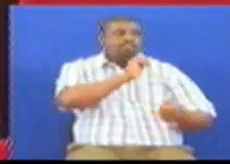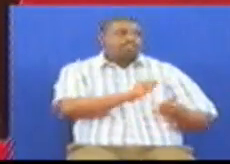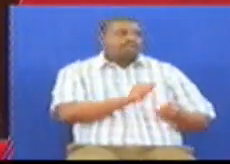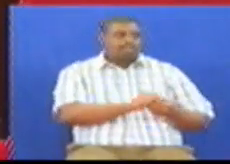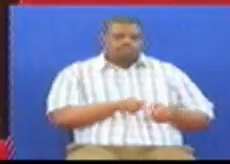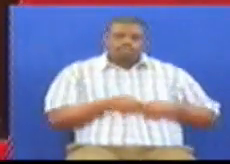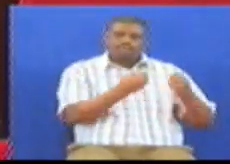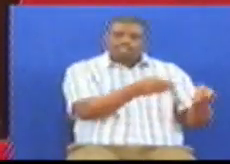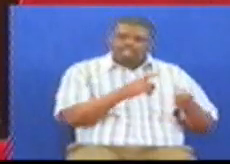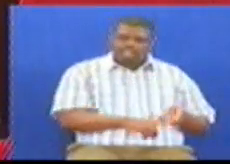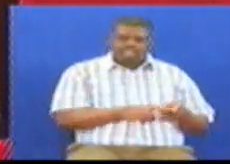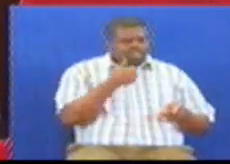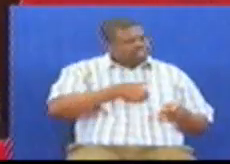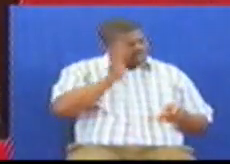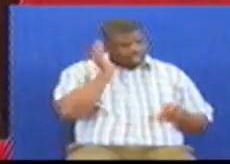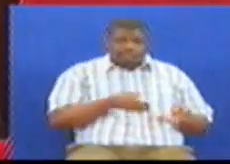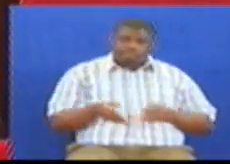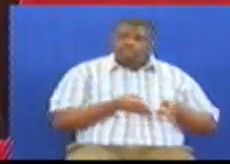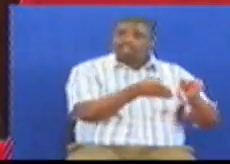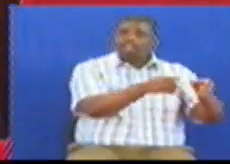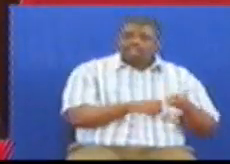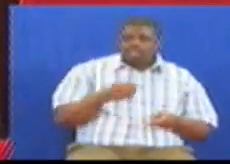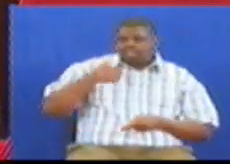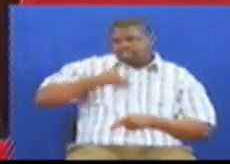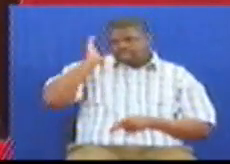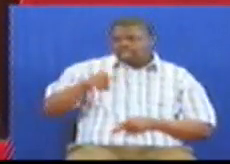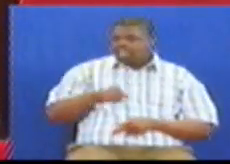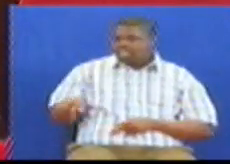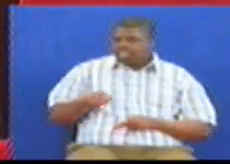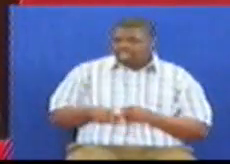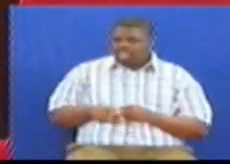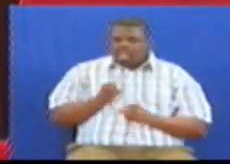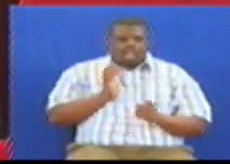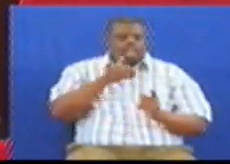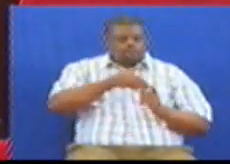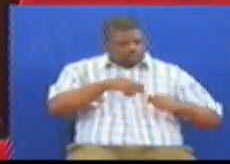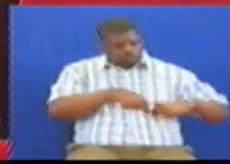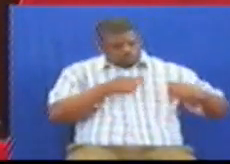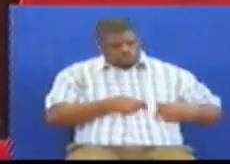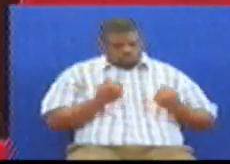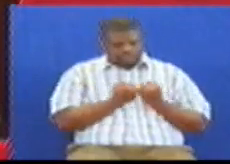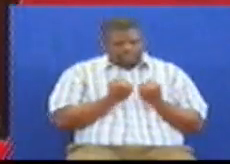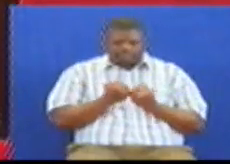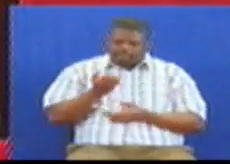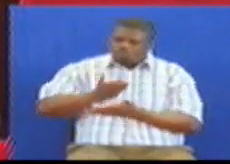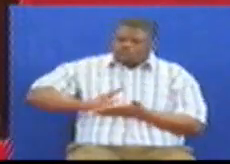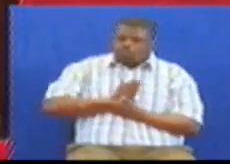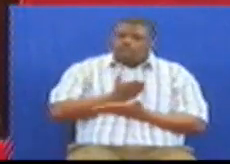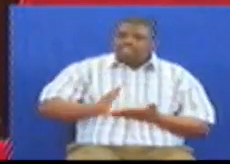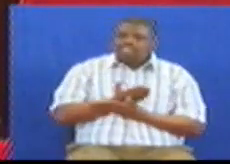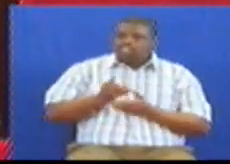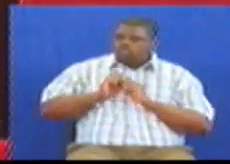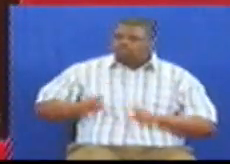za mitaa. Kwa serikali hii ina nia dhati kabisa kutekeleza ugatuaji, na sivyo kama ndugu yangu mimi